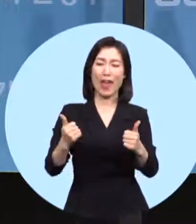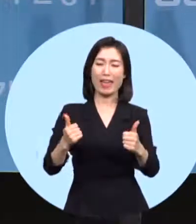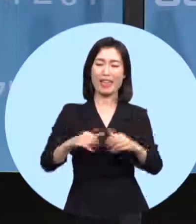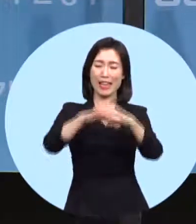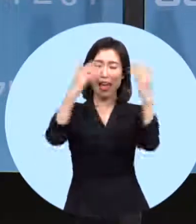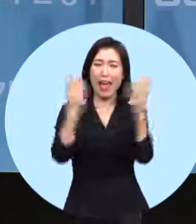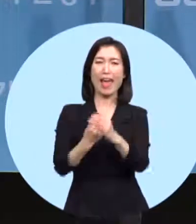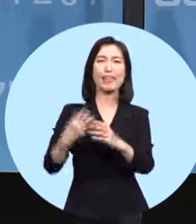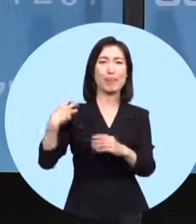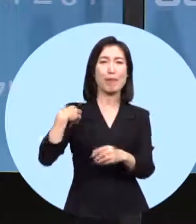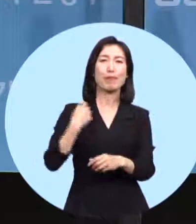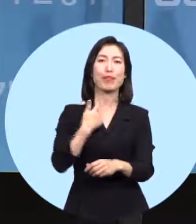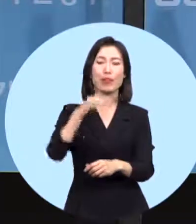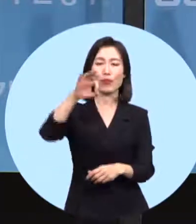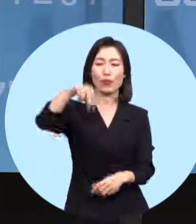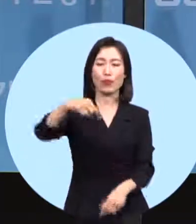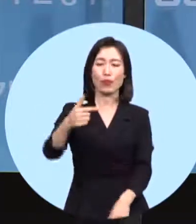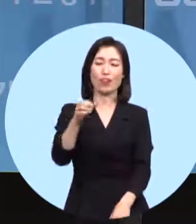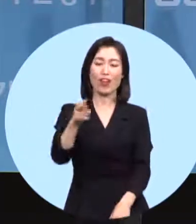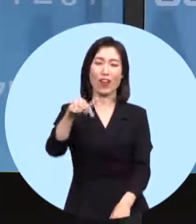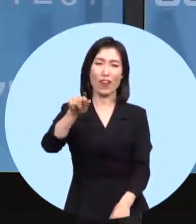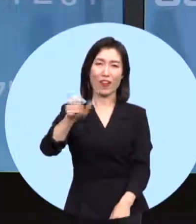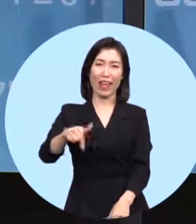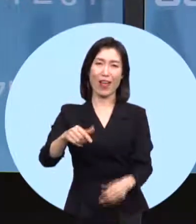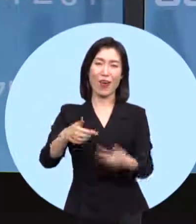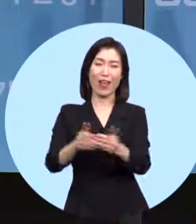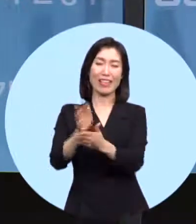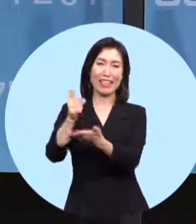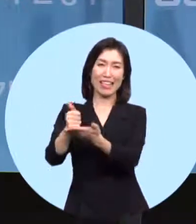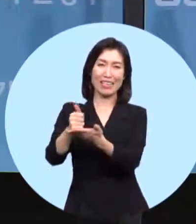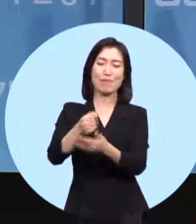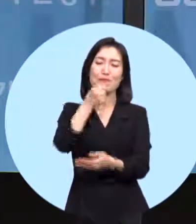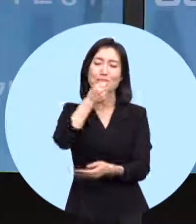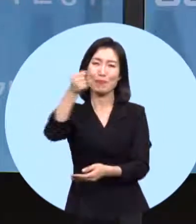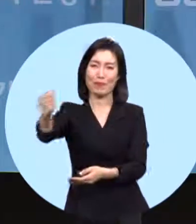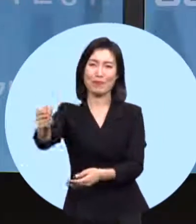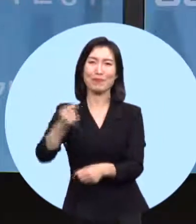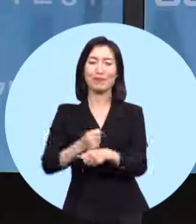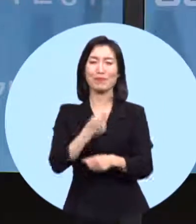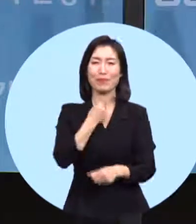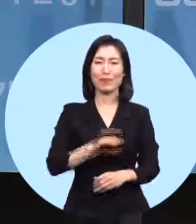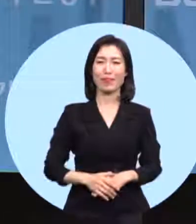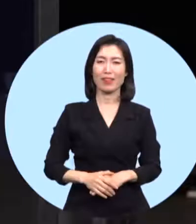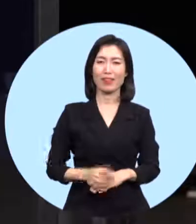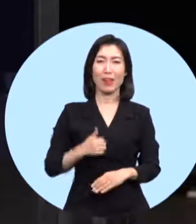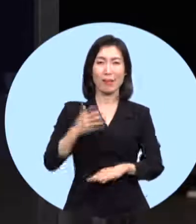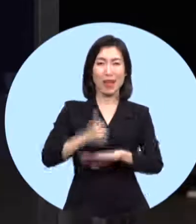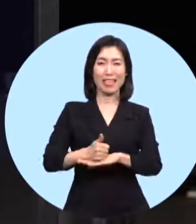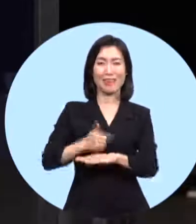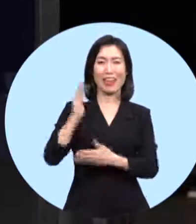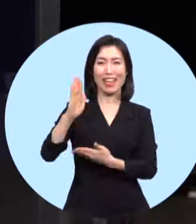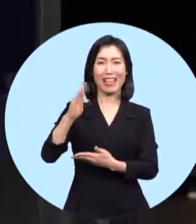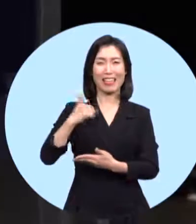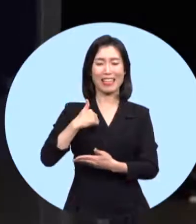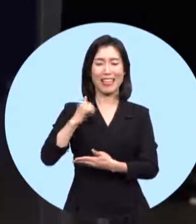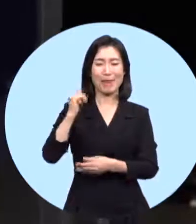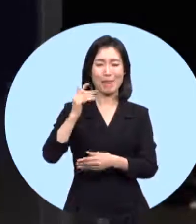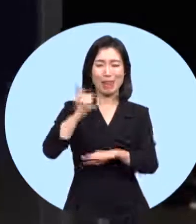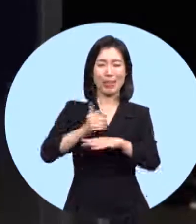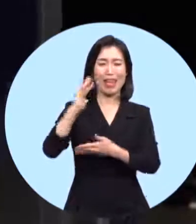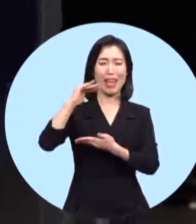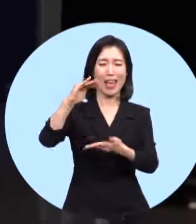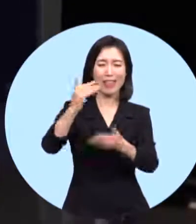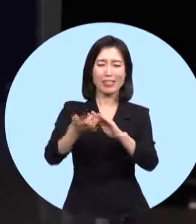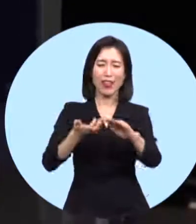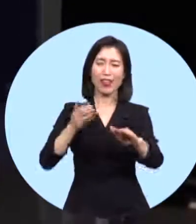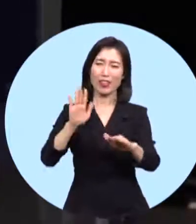전체를 진행해 주신 우리 윤여각 원장님께 마지막 마이크를 넘겨드리도록 하겠습니다. 네. 예, 마지막 마무리 말씀을